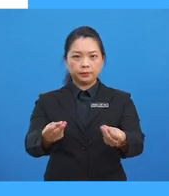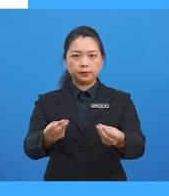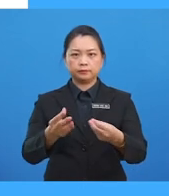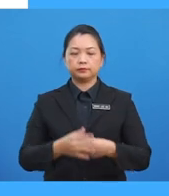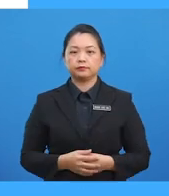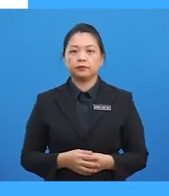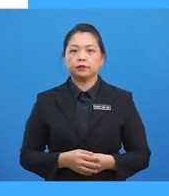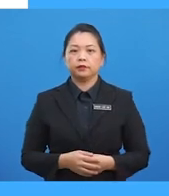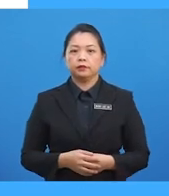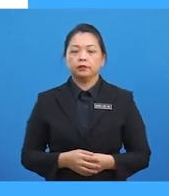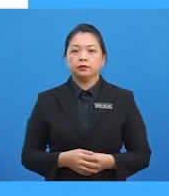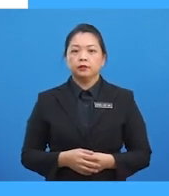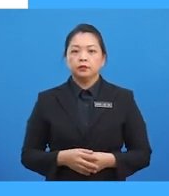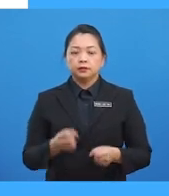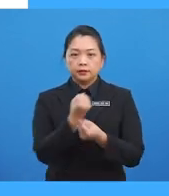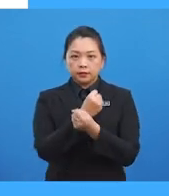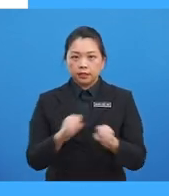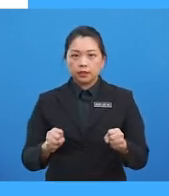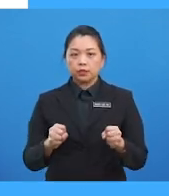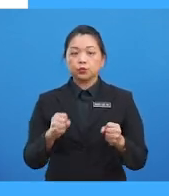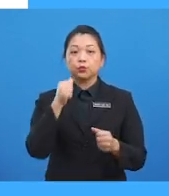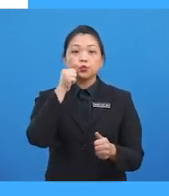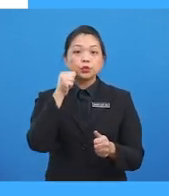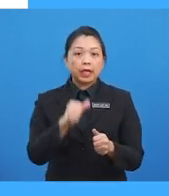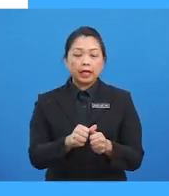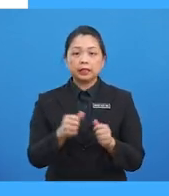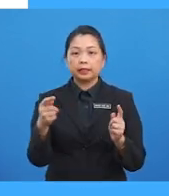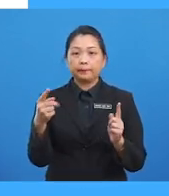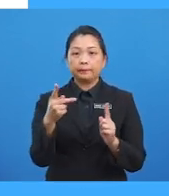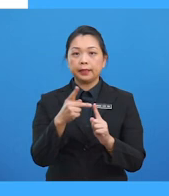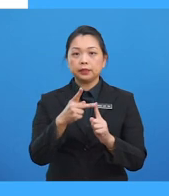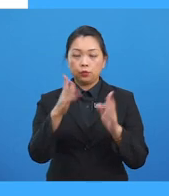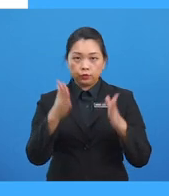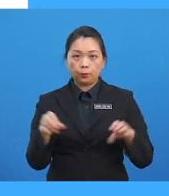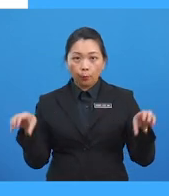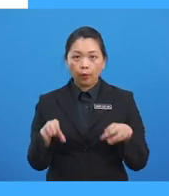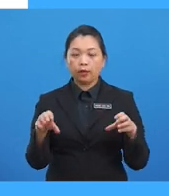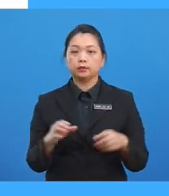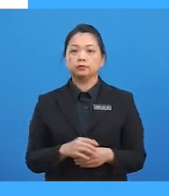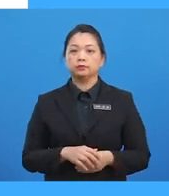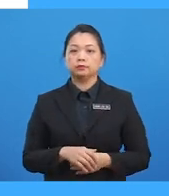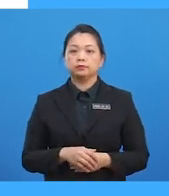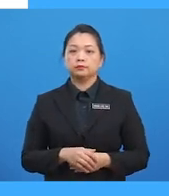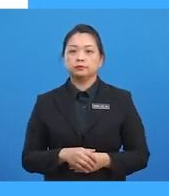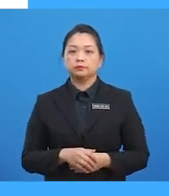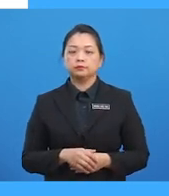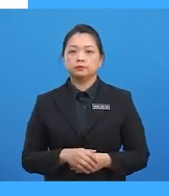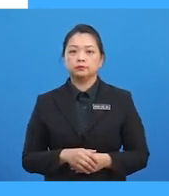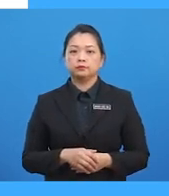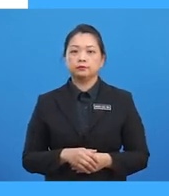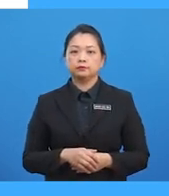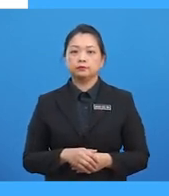Yang keempat, sediakan surat makluman kepada pereka cipta. Yang kelima, kelulusan perlindungan hak reka